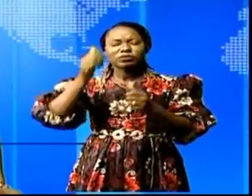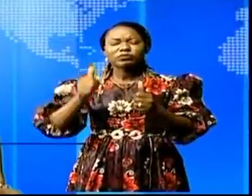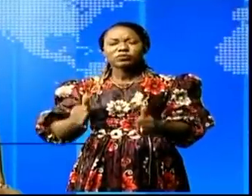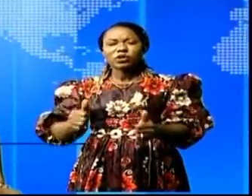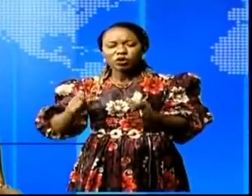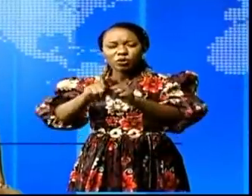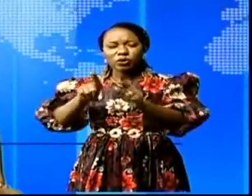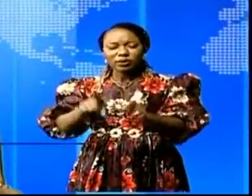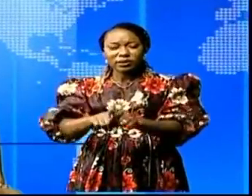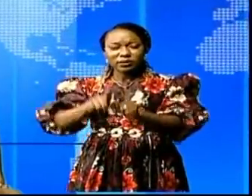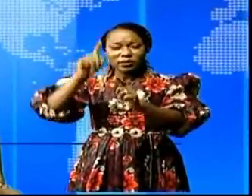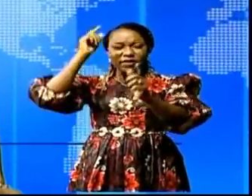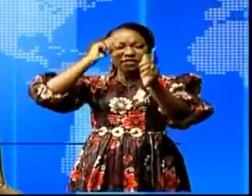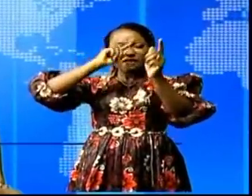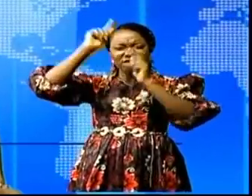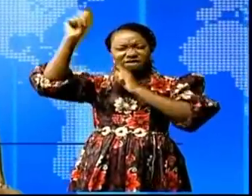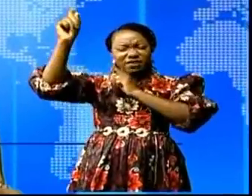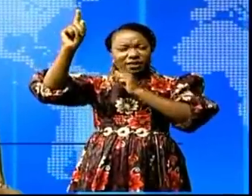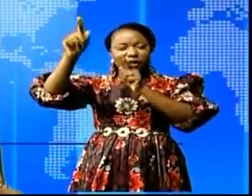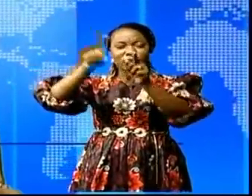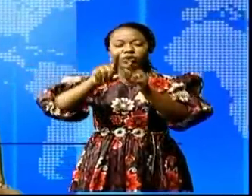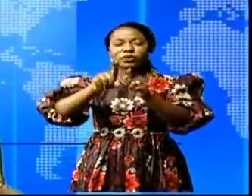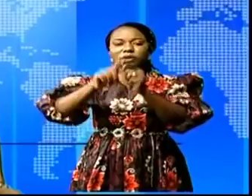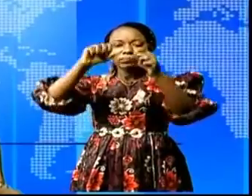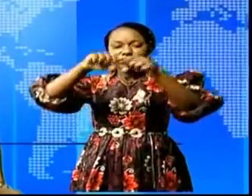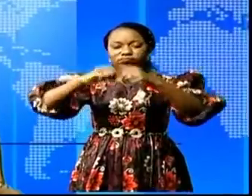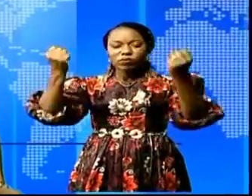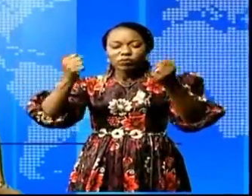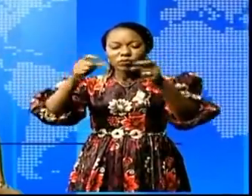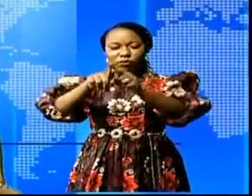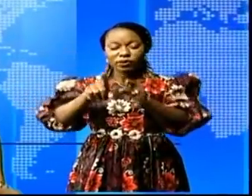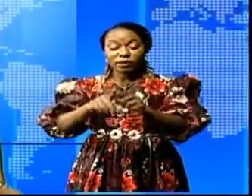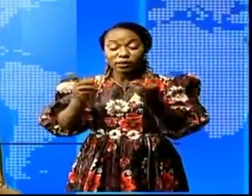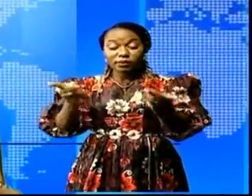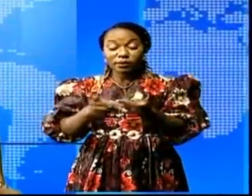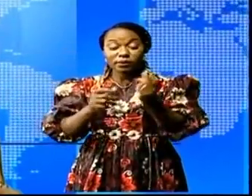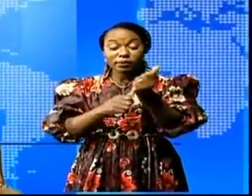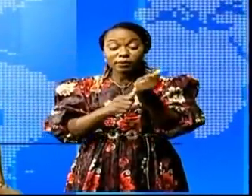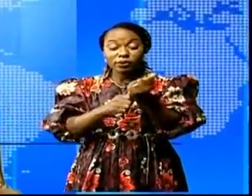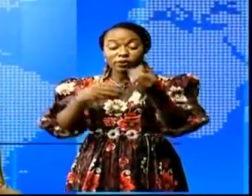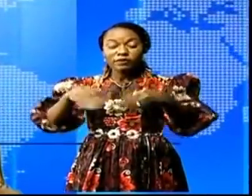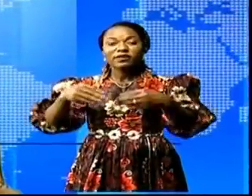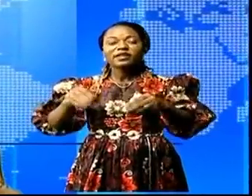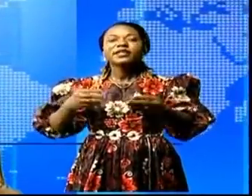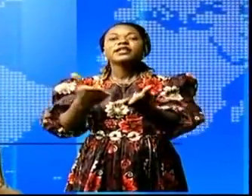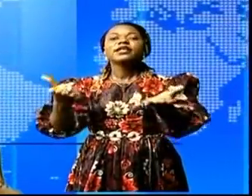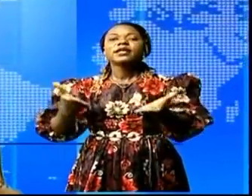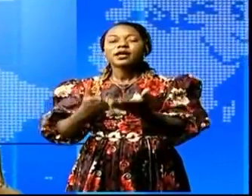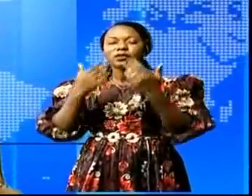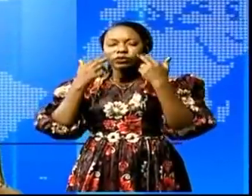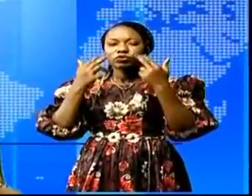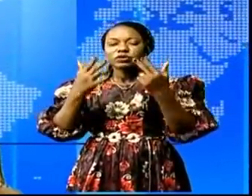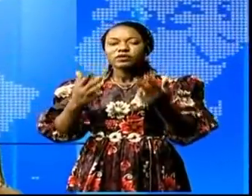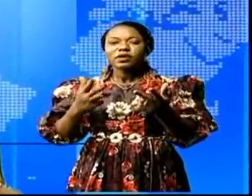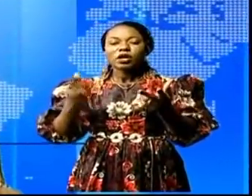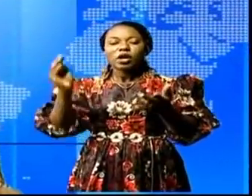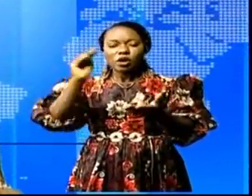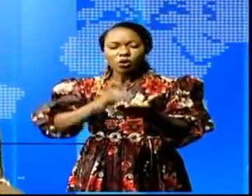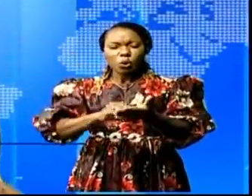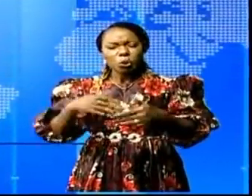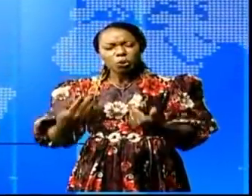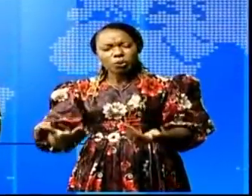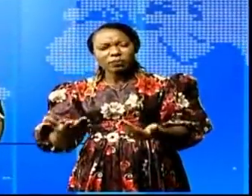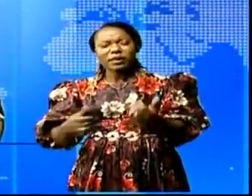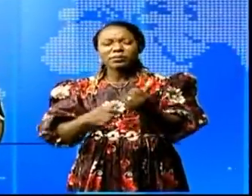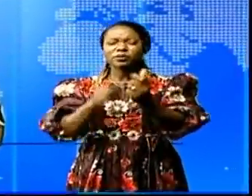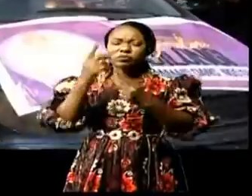haute tension qui passe par le lieu où les victimes vendaient. Retour sur ce moment fort avec Bienvenue Lusala et